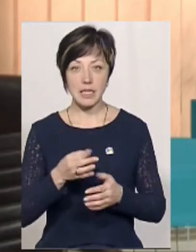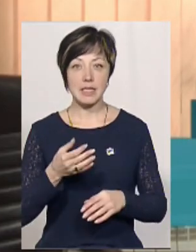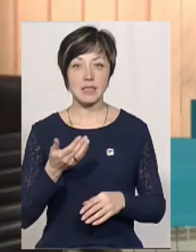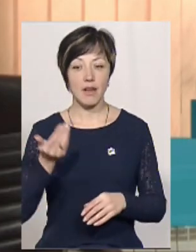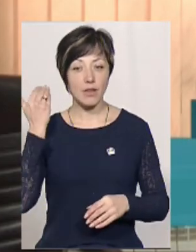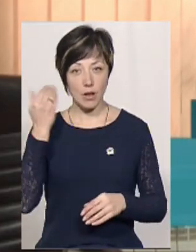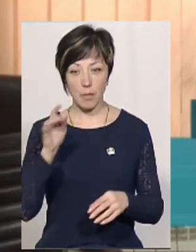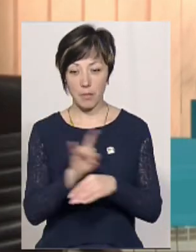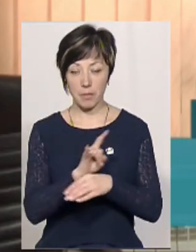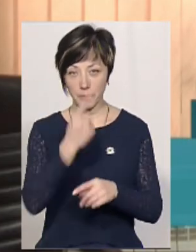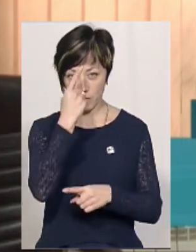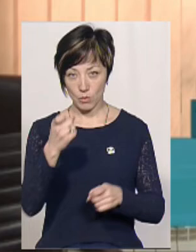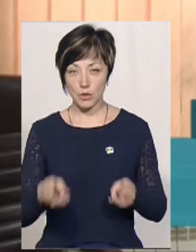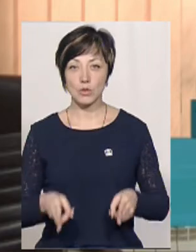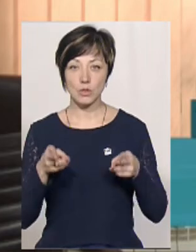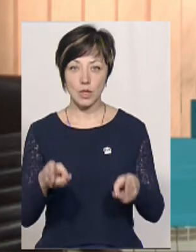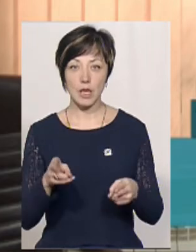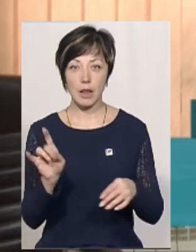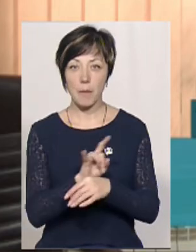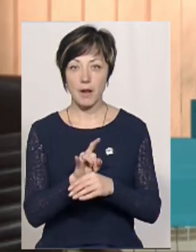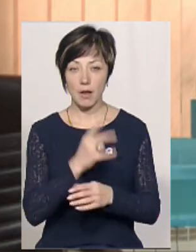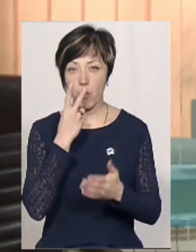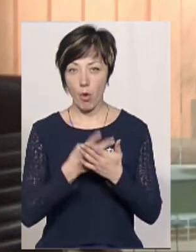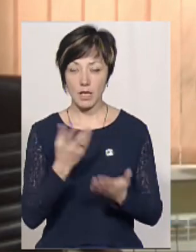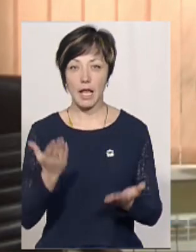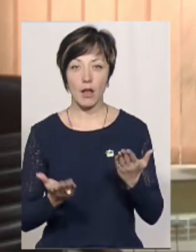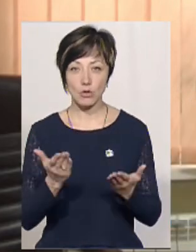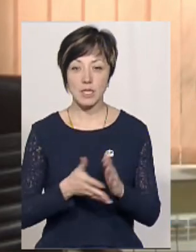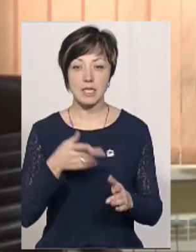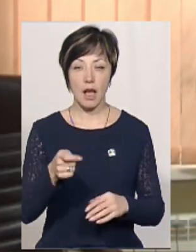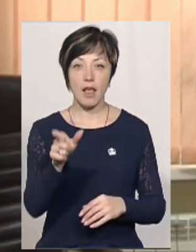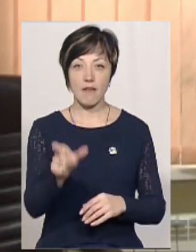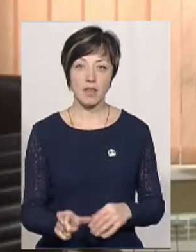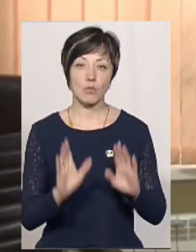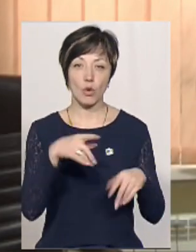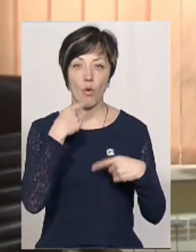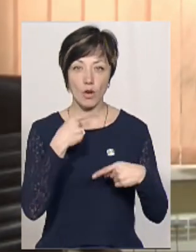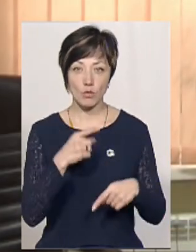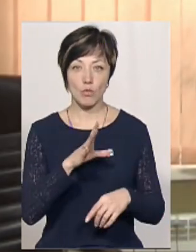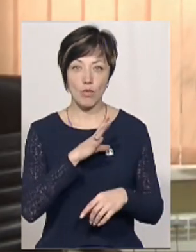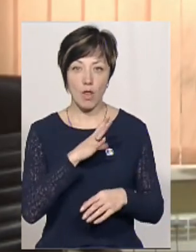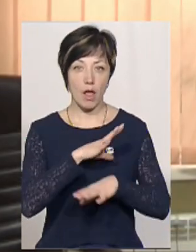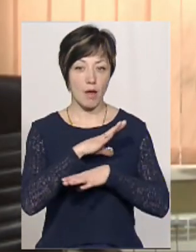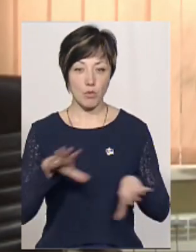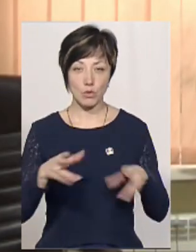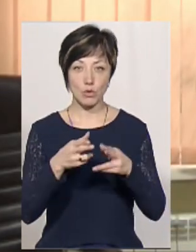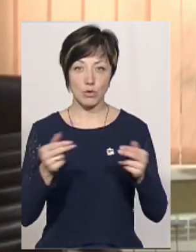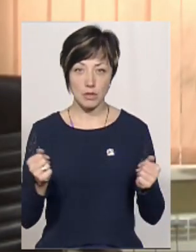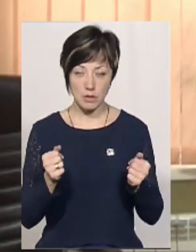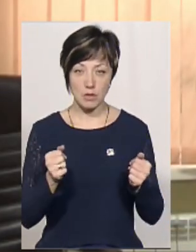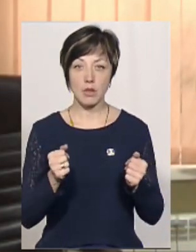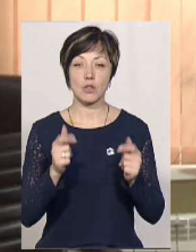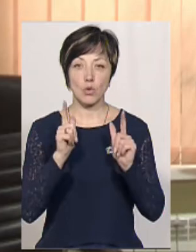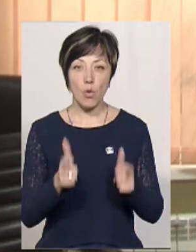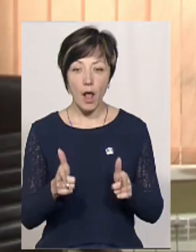неправдиве повідомлення про злочин, за завідомо неправдиві покази. Тобто, якщо заявник буде стверджувати, що була відсутня згода, а в подальшому з'ясується,